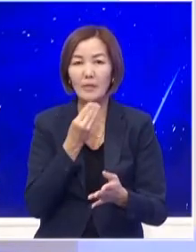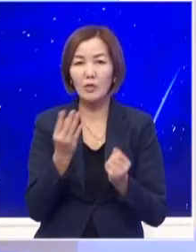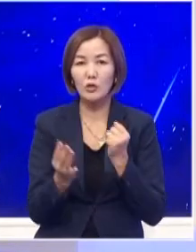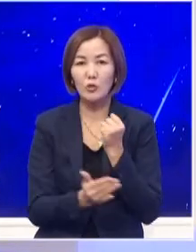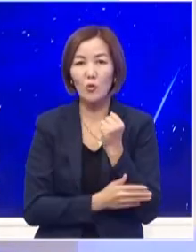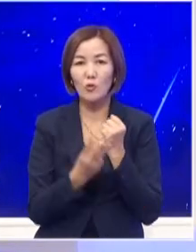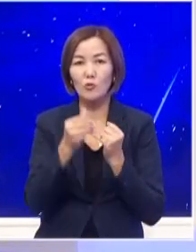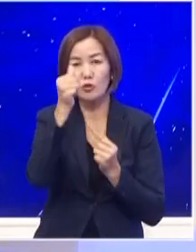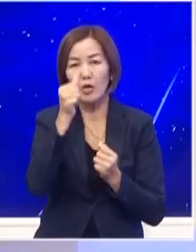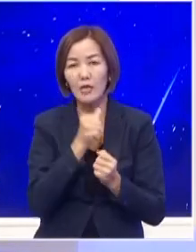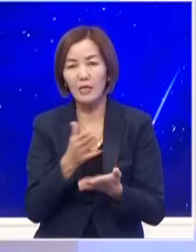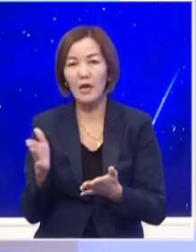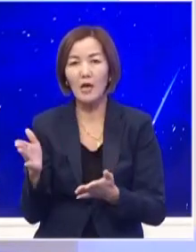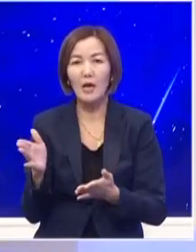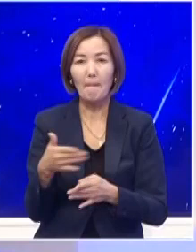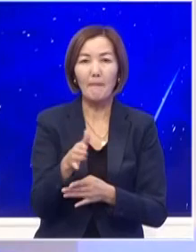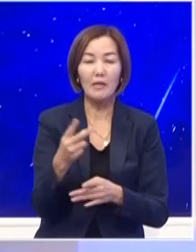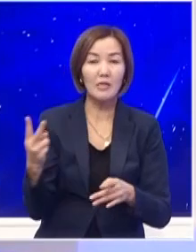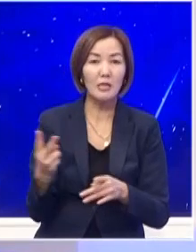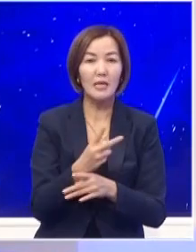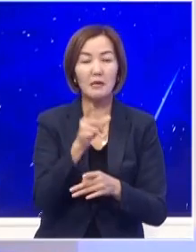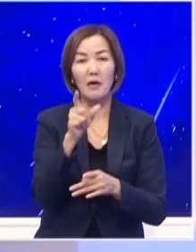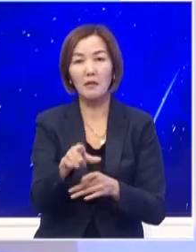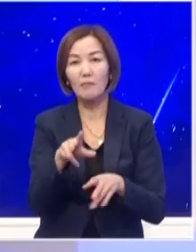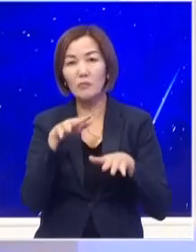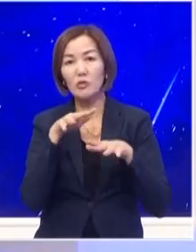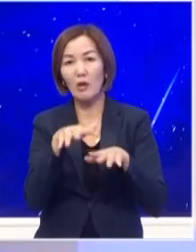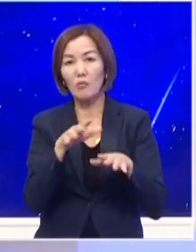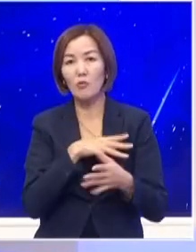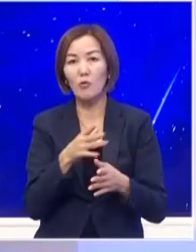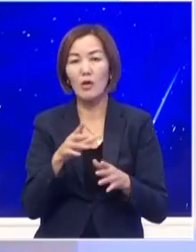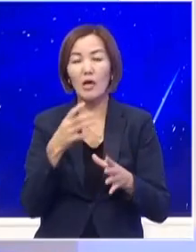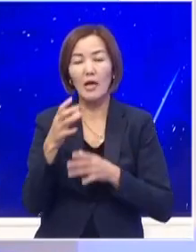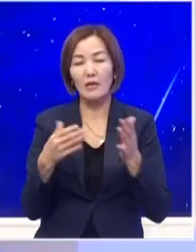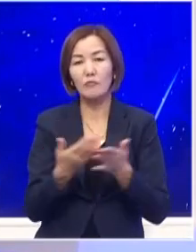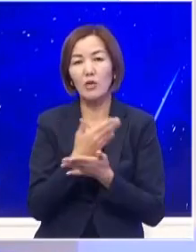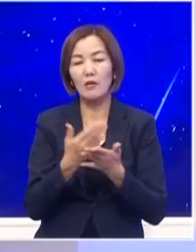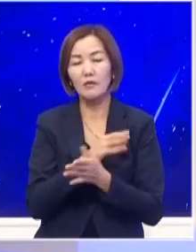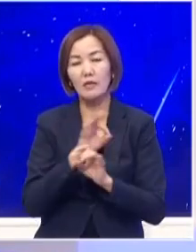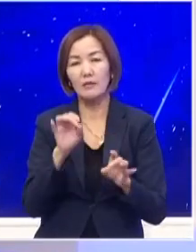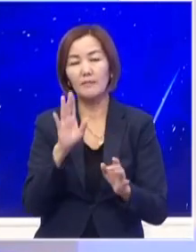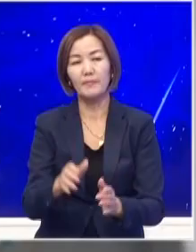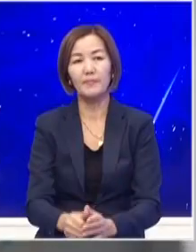3 айда акуланың адамға 2-ші рет шабуылдауы. Өзгеде әлем жаңалықтары келесі топтамада.